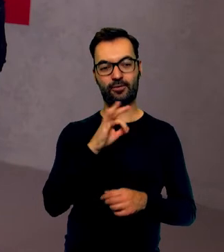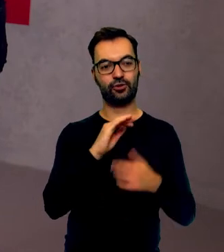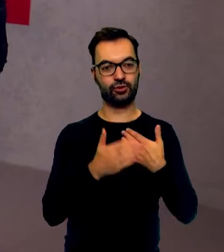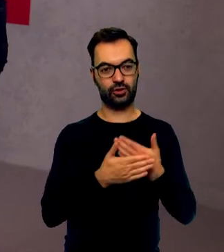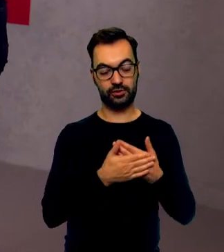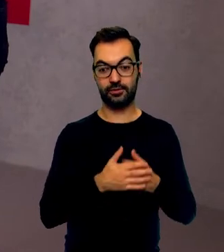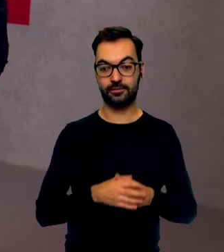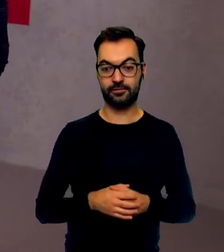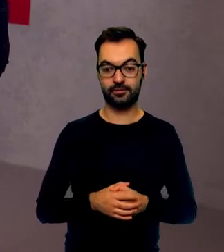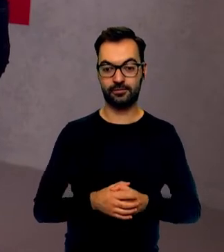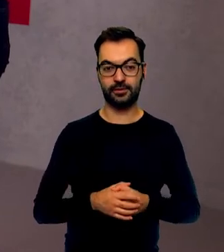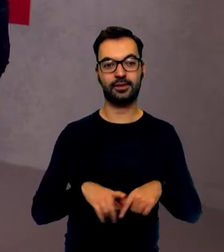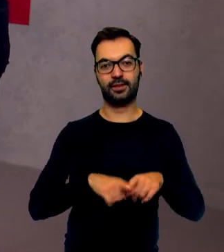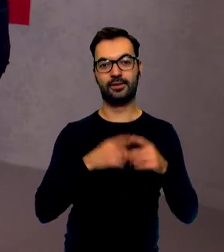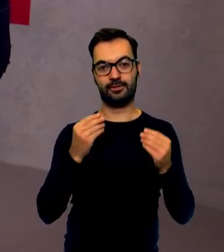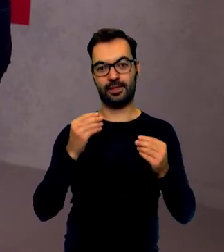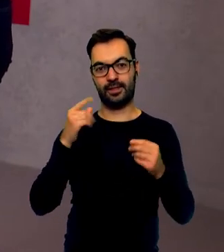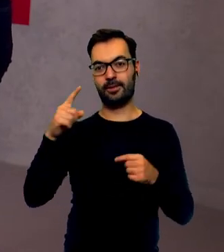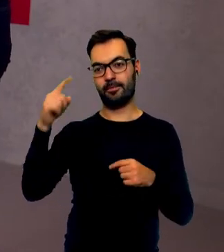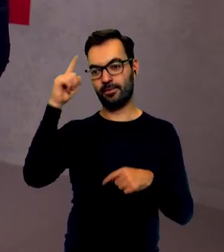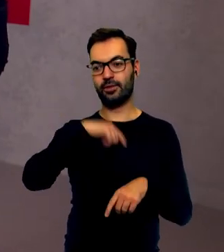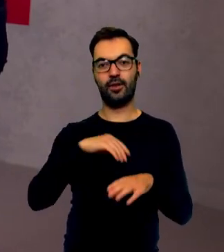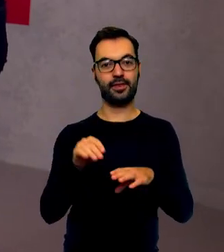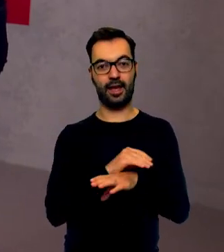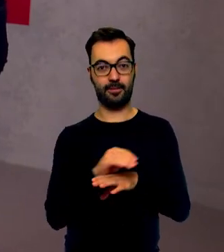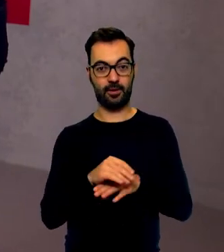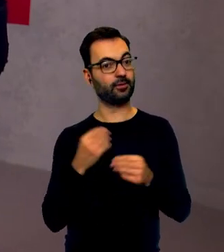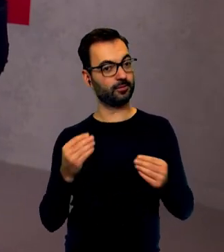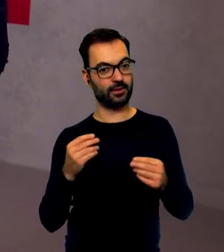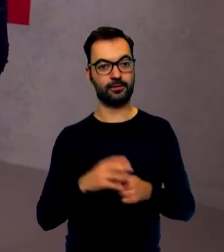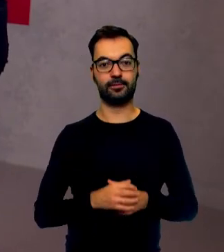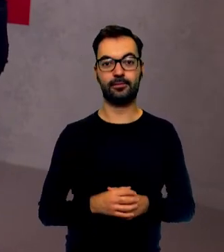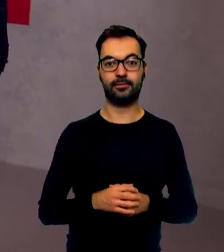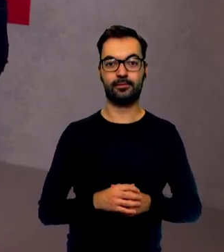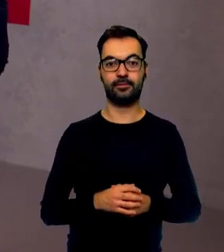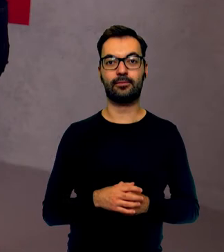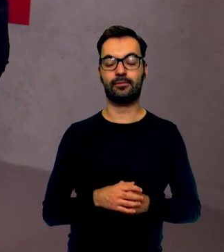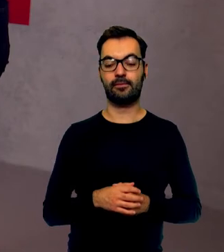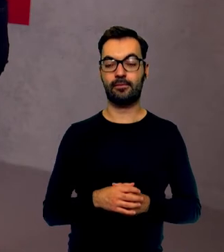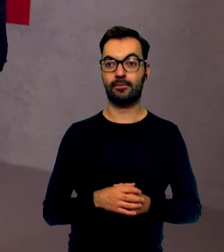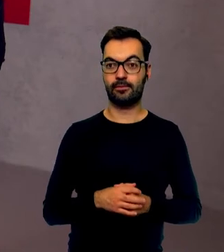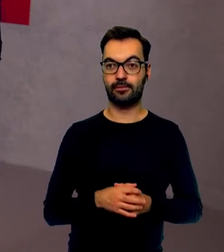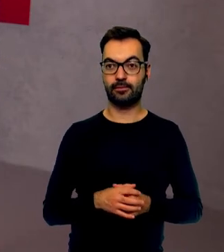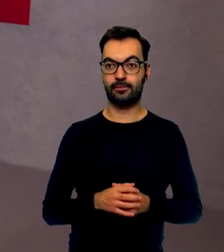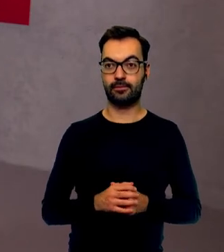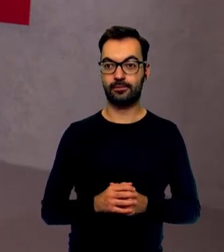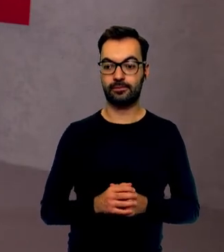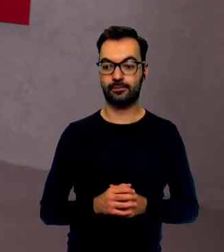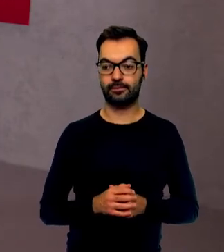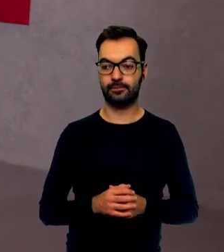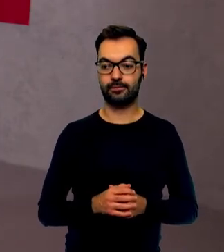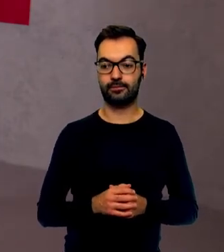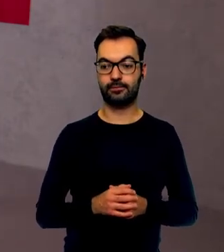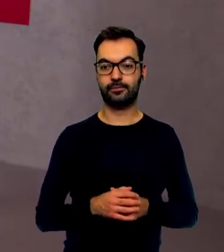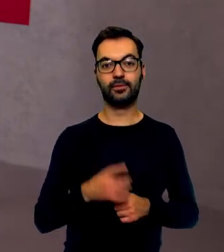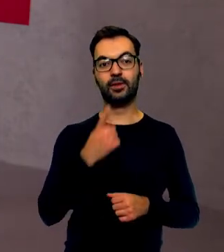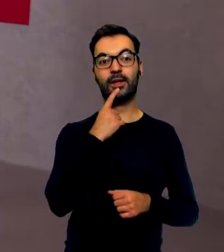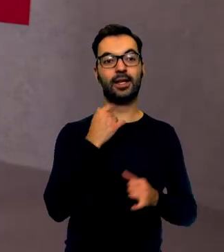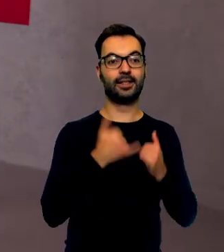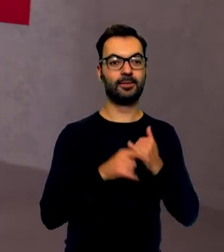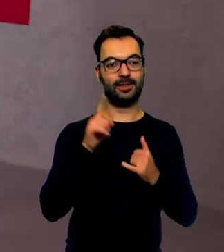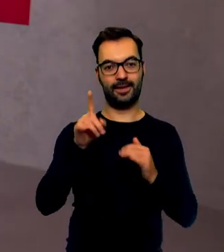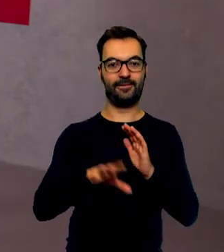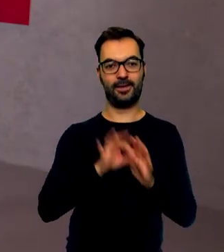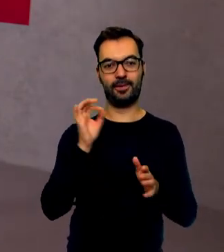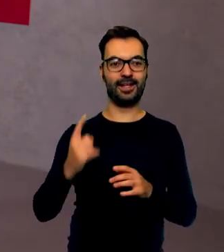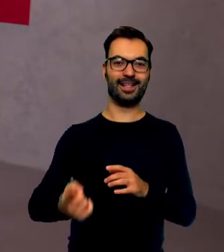żonę, ale też fantastyczną psychoterapeutkę, co warto zaznaczyć, o to, żeby powiedziała mi, gdybyś ty miał